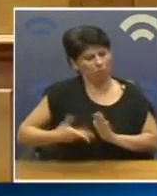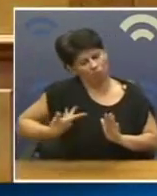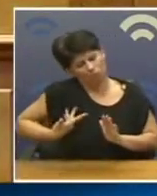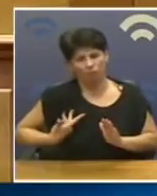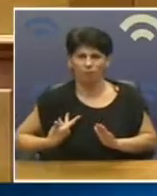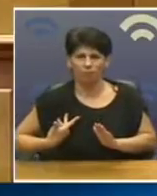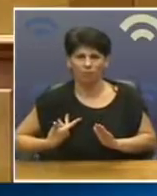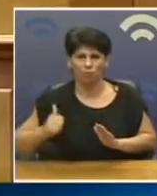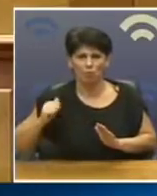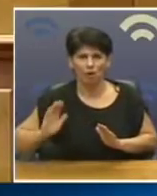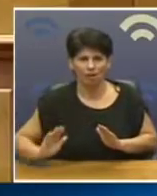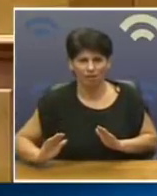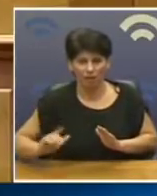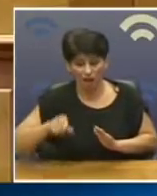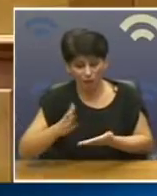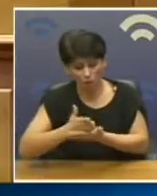Λέμε λοιπόν το αυτονόητο.